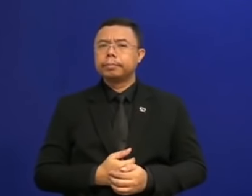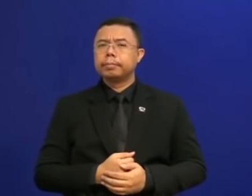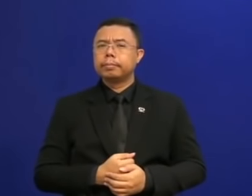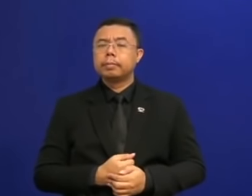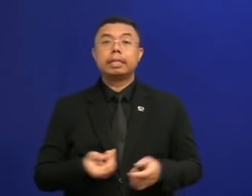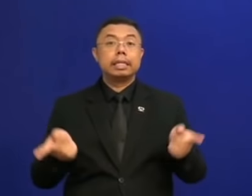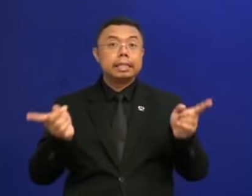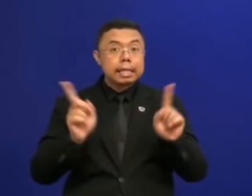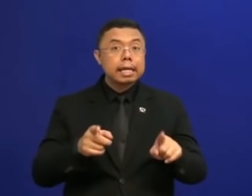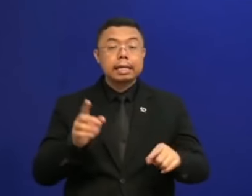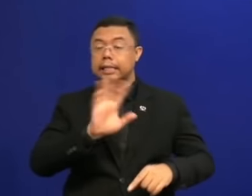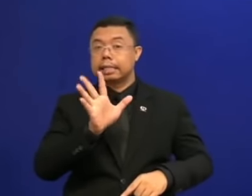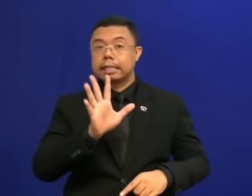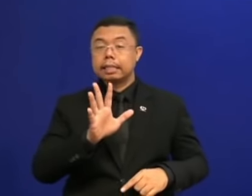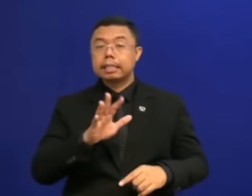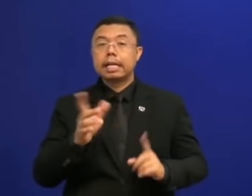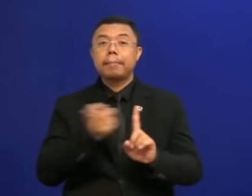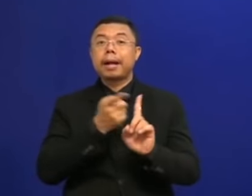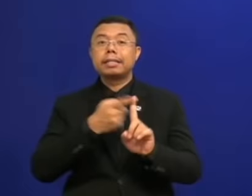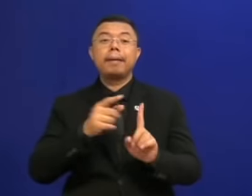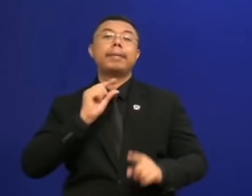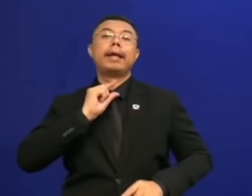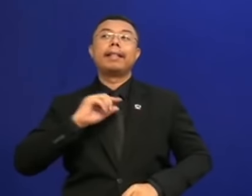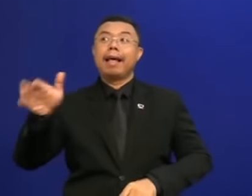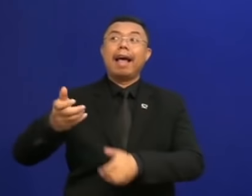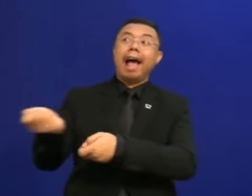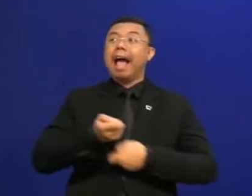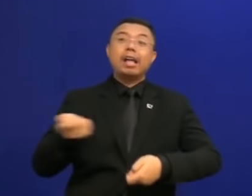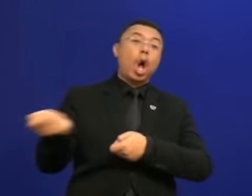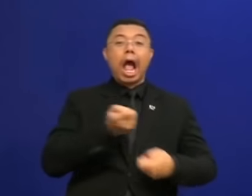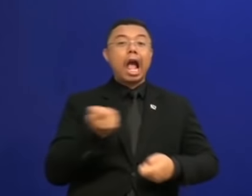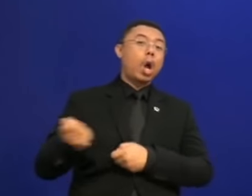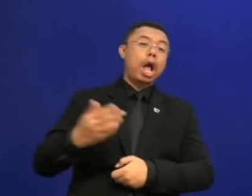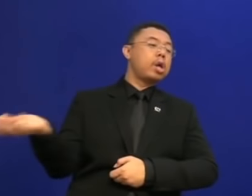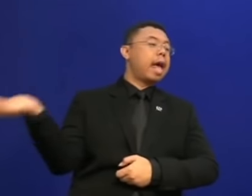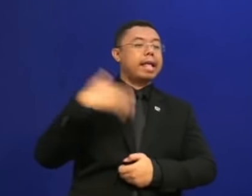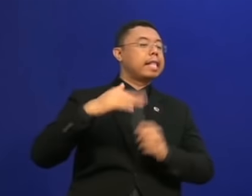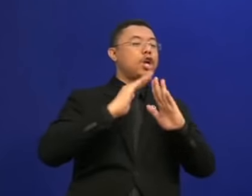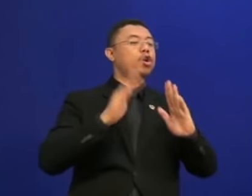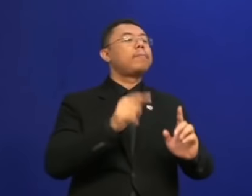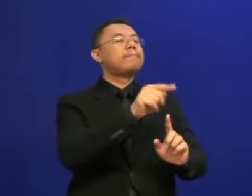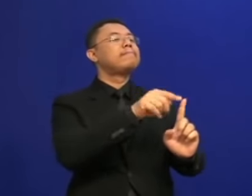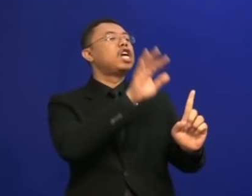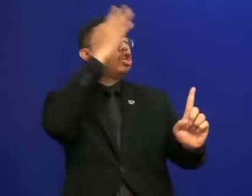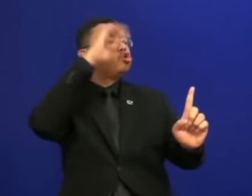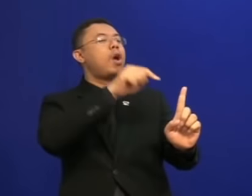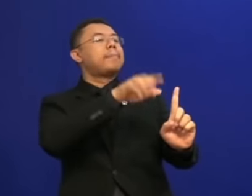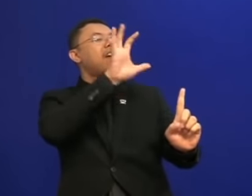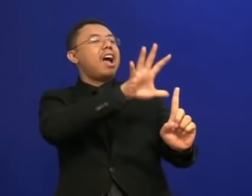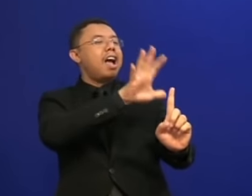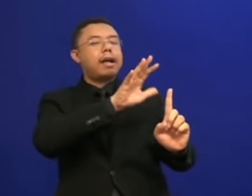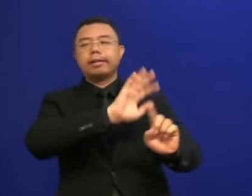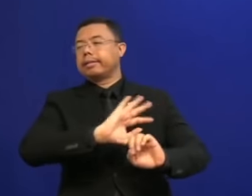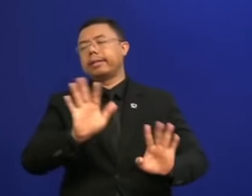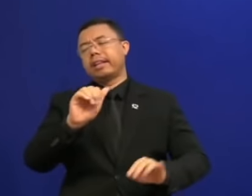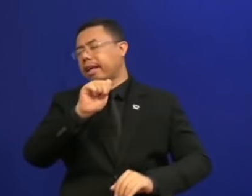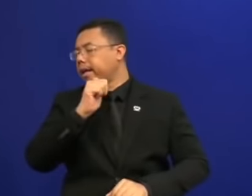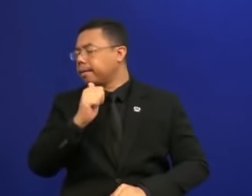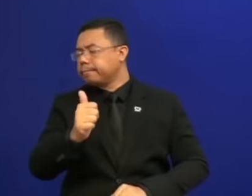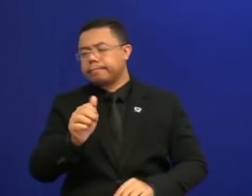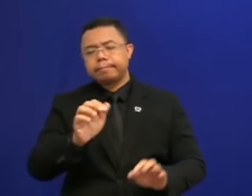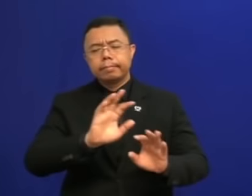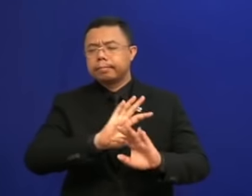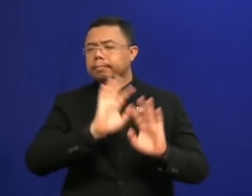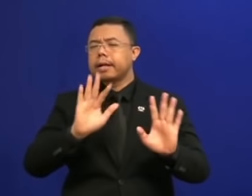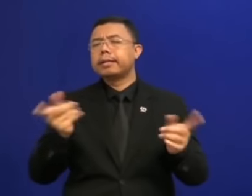Jadi jangan maksa-maksa pendeta ke rumah mendoakan suami. tidak efektif dan sering itu tidak